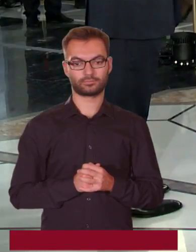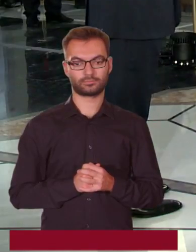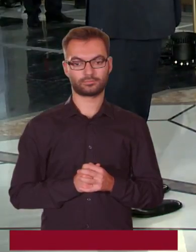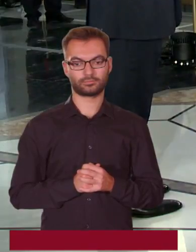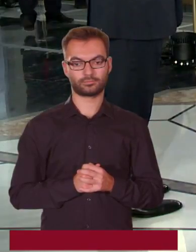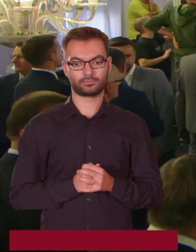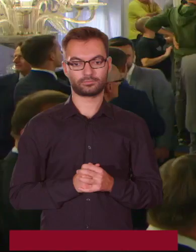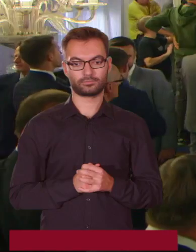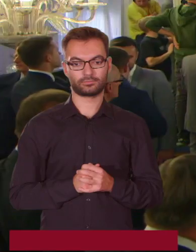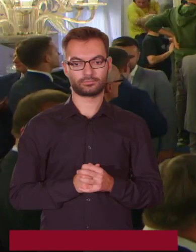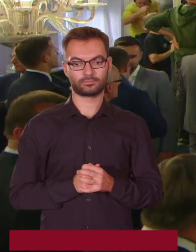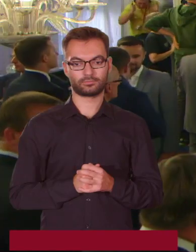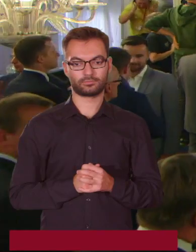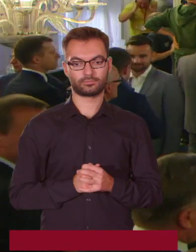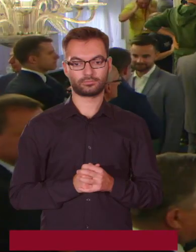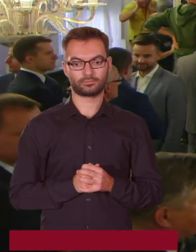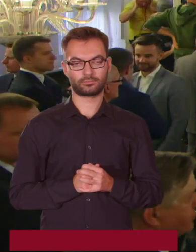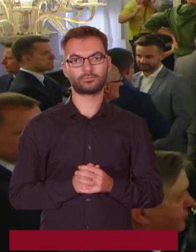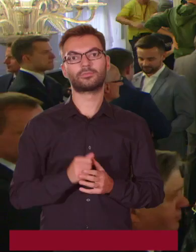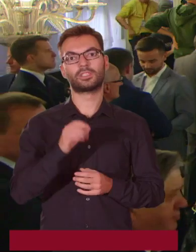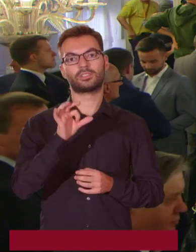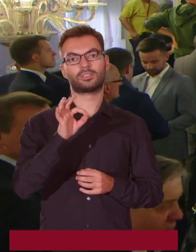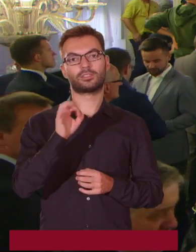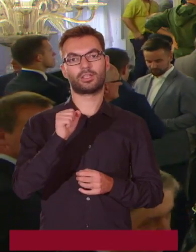Proszę pana Stanisława Gawłowskiego.